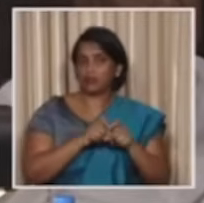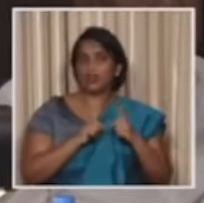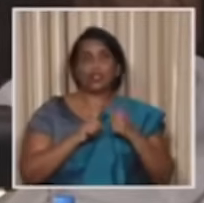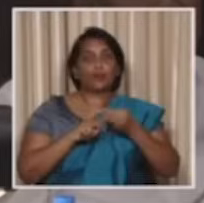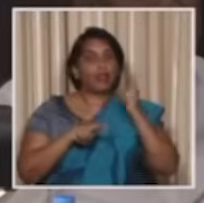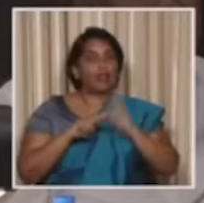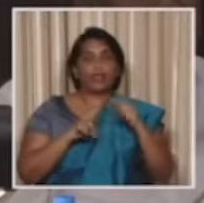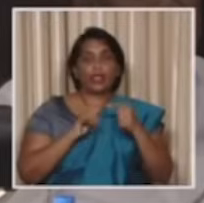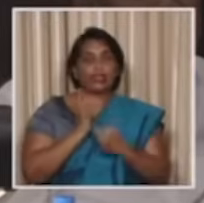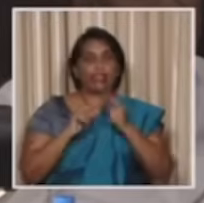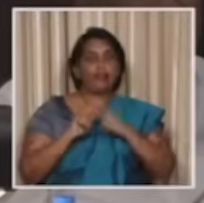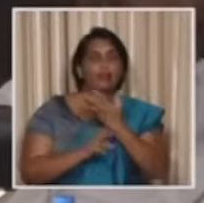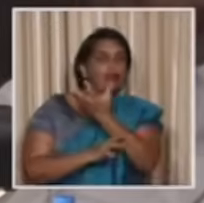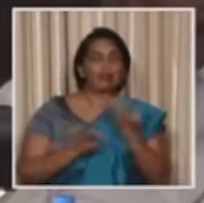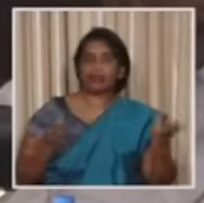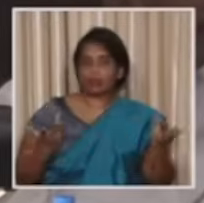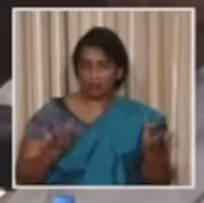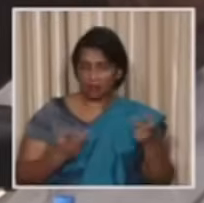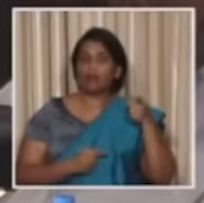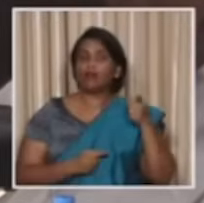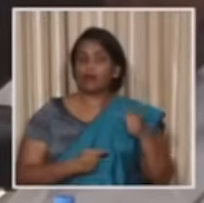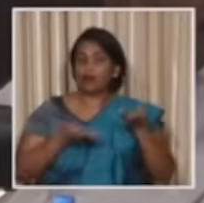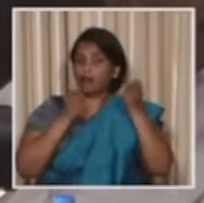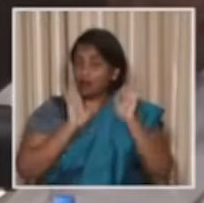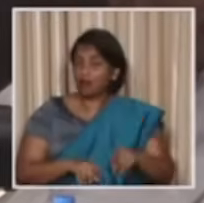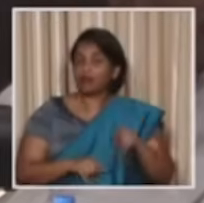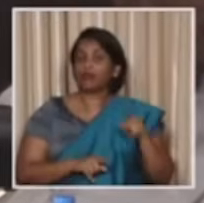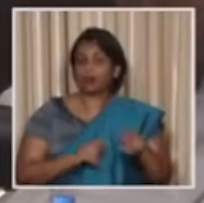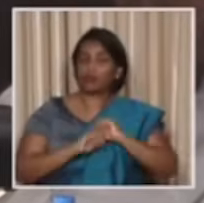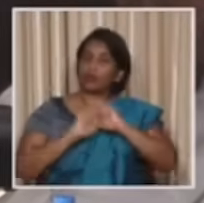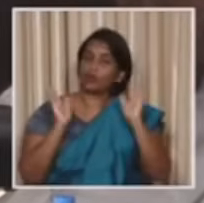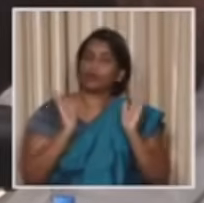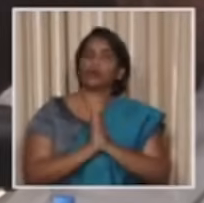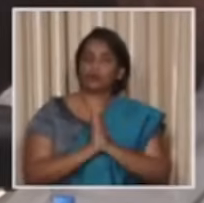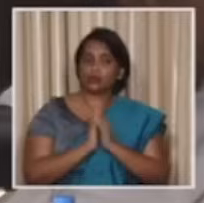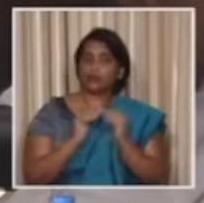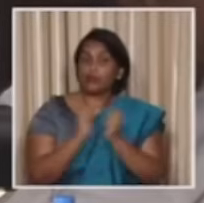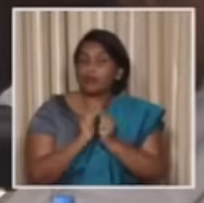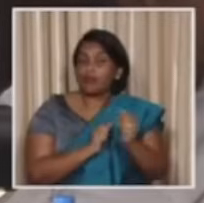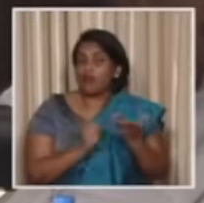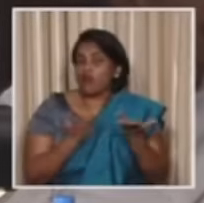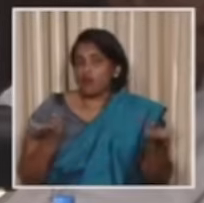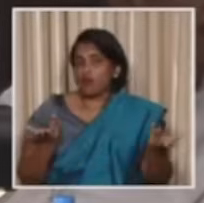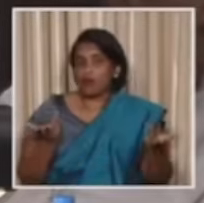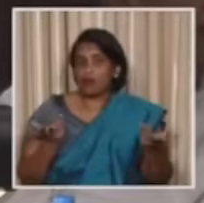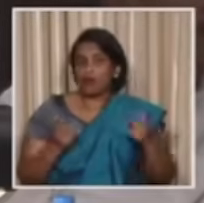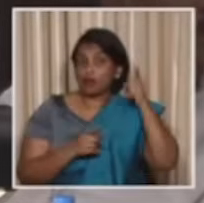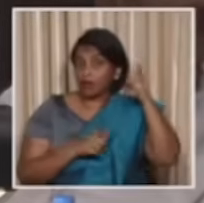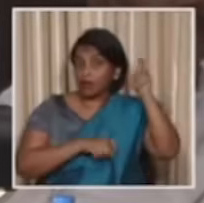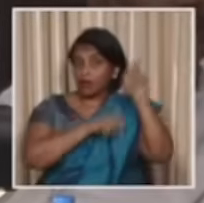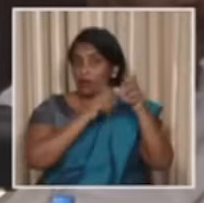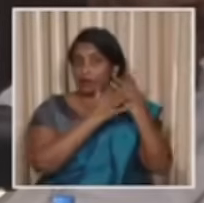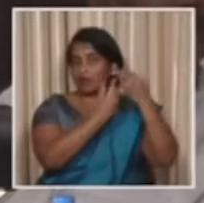EPF ETF එක නෙමෙයි එතකොට මේ අන්තිමට මේ කරන සියලු හුටපටෙන් වෙන්නේ මොකද්ද අර